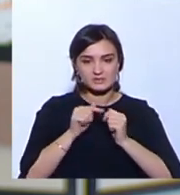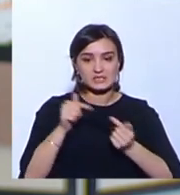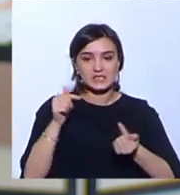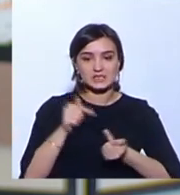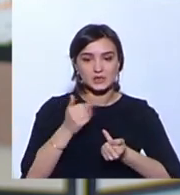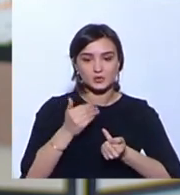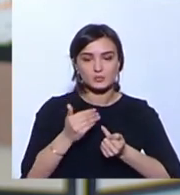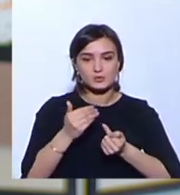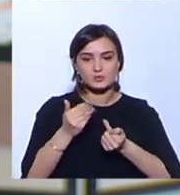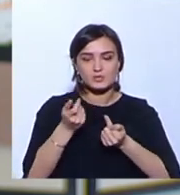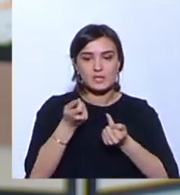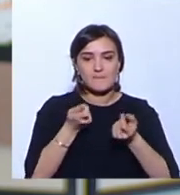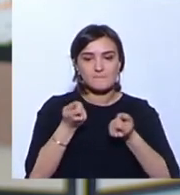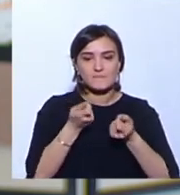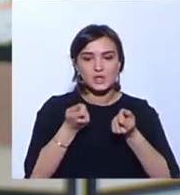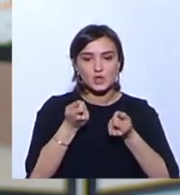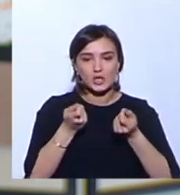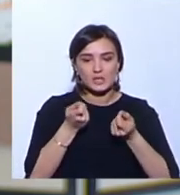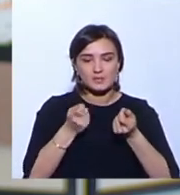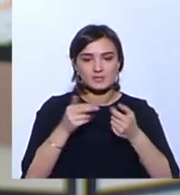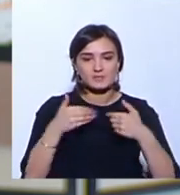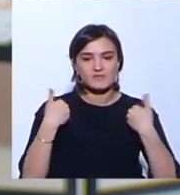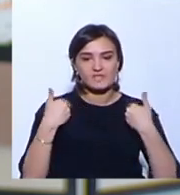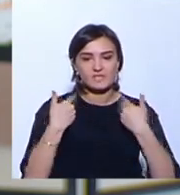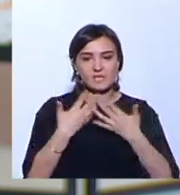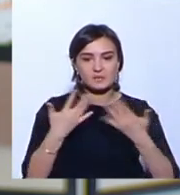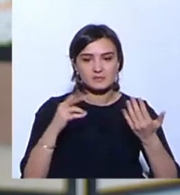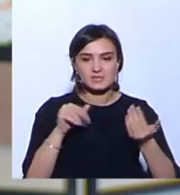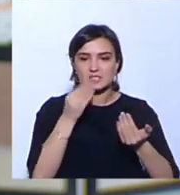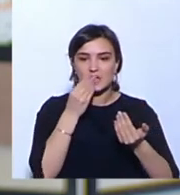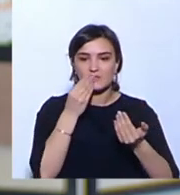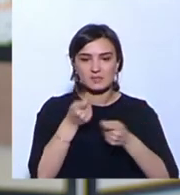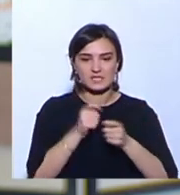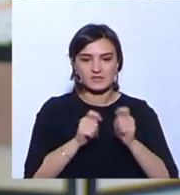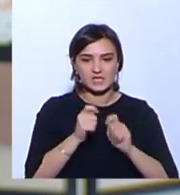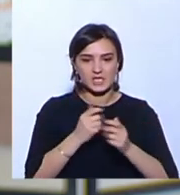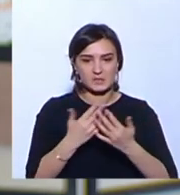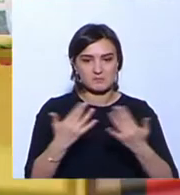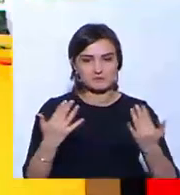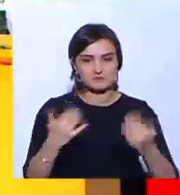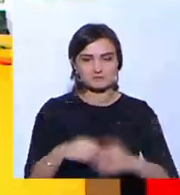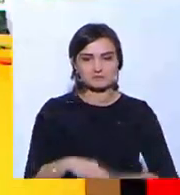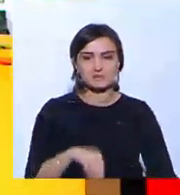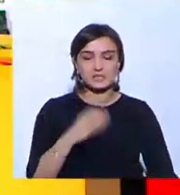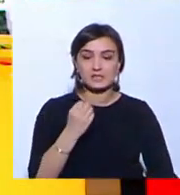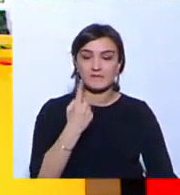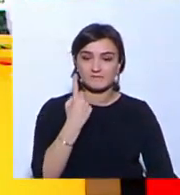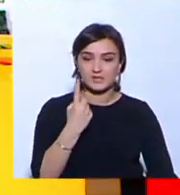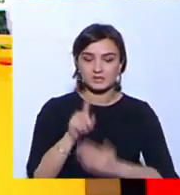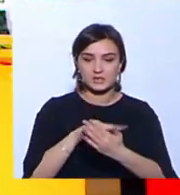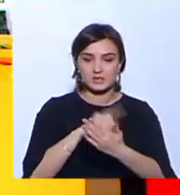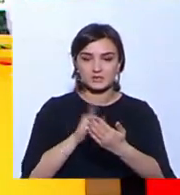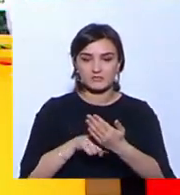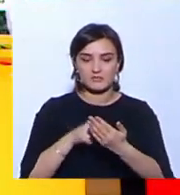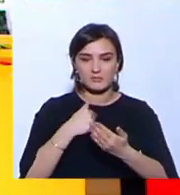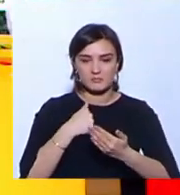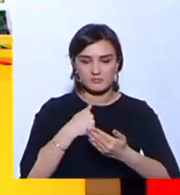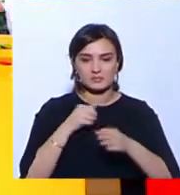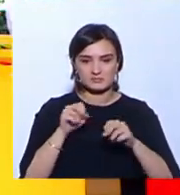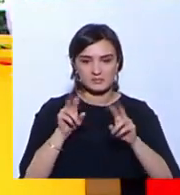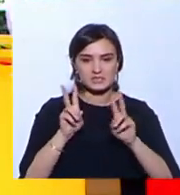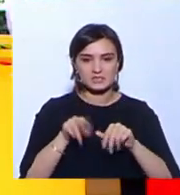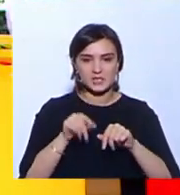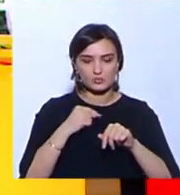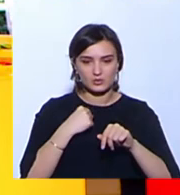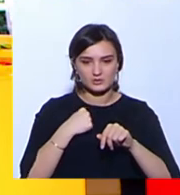რაოდენობით მიკროელემენტებს, ვიტამინებს და საკვებ ნივთიერებებს. კიდევ ერთი კითხვა, რომელსაც მე შეგნებულად